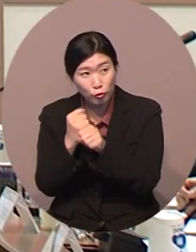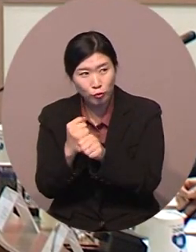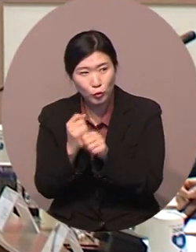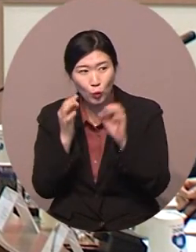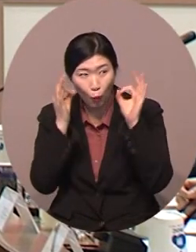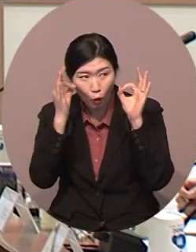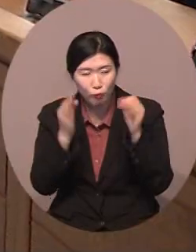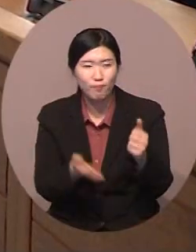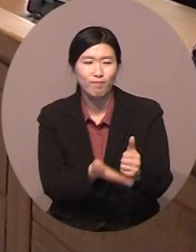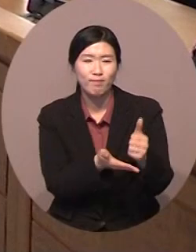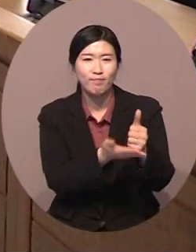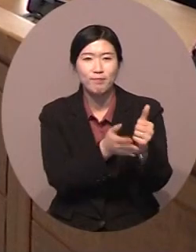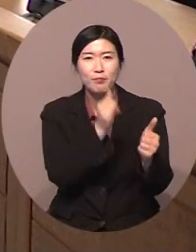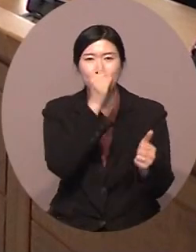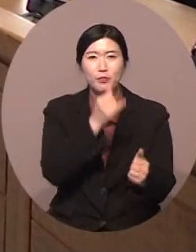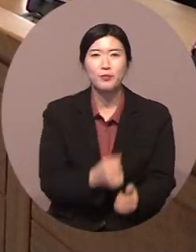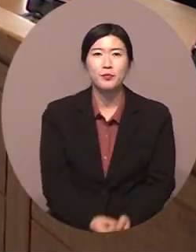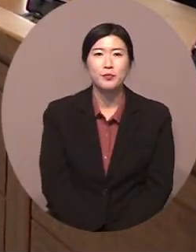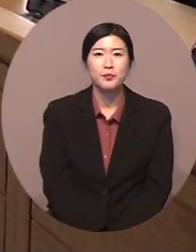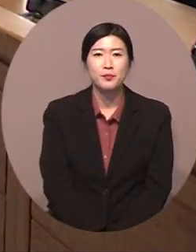노력이 돋보인다고 평가했습니다